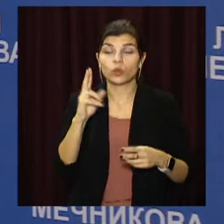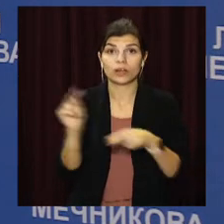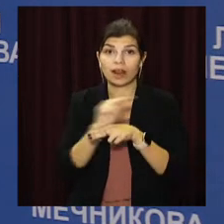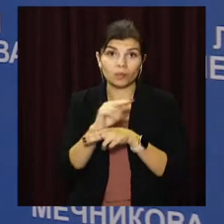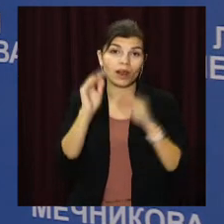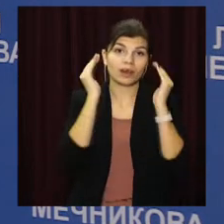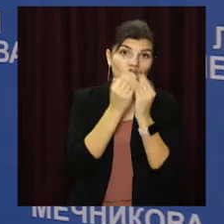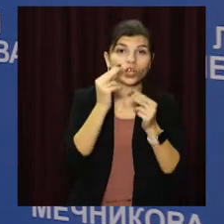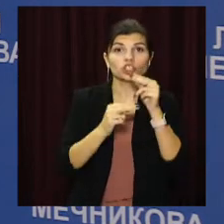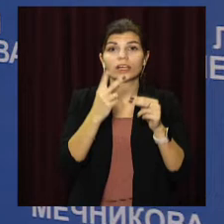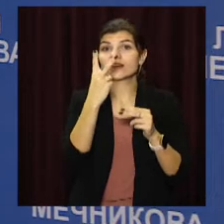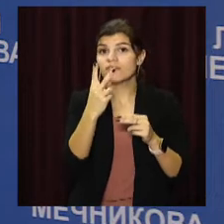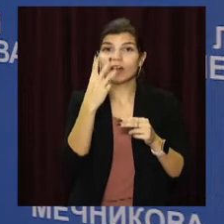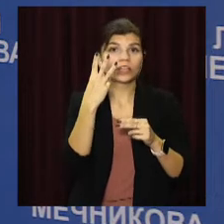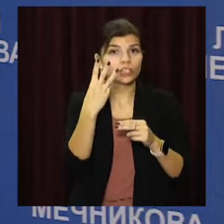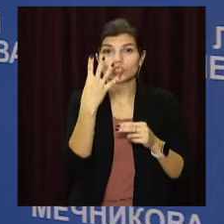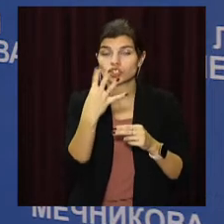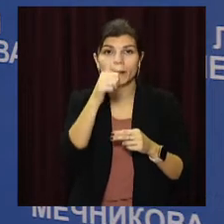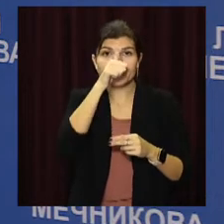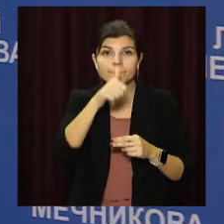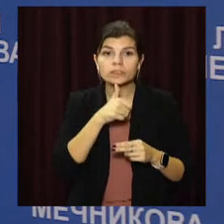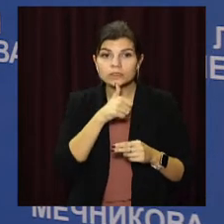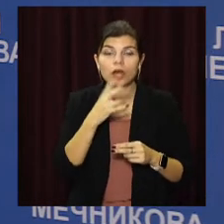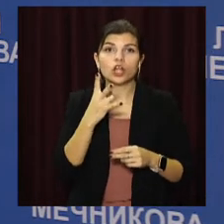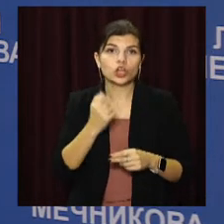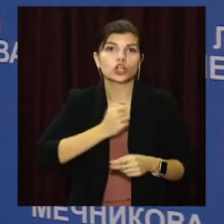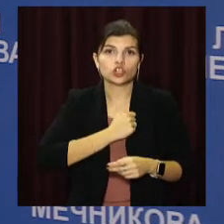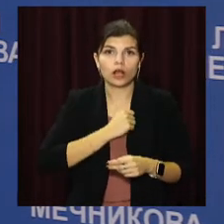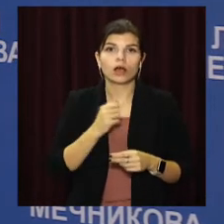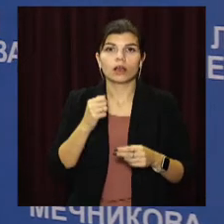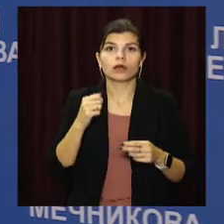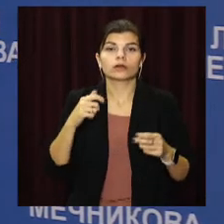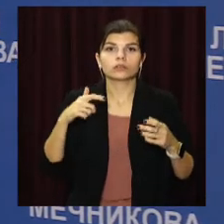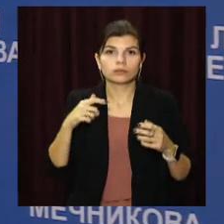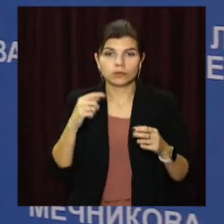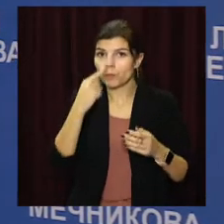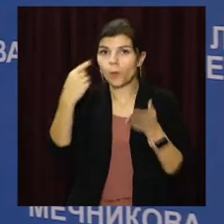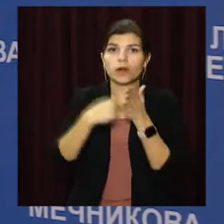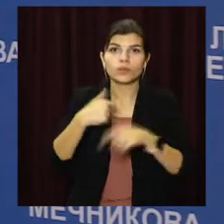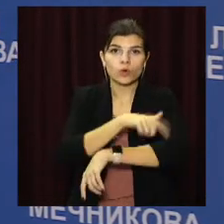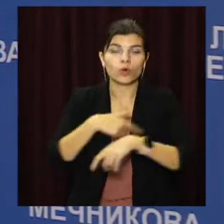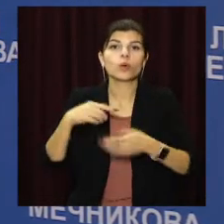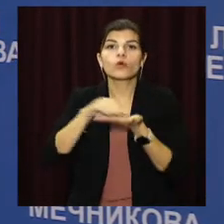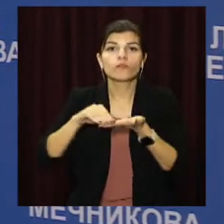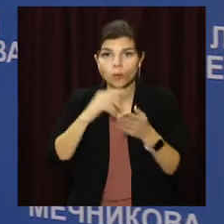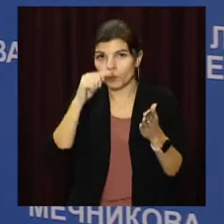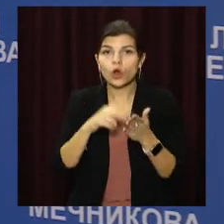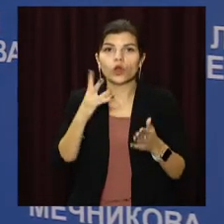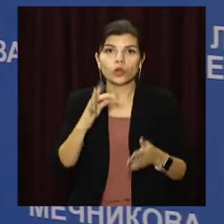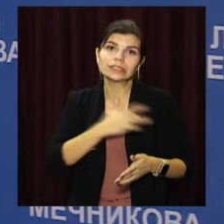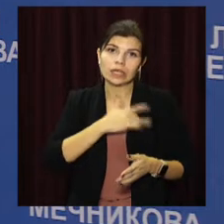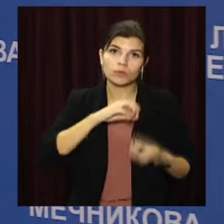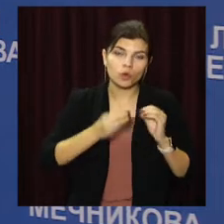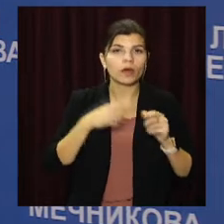через 2-3-4 місяці, на жаль, попадають з нами з інсультами та з інфарктами. Це та